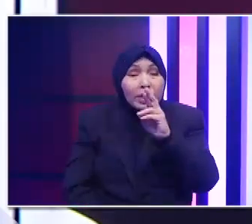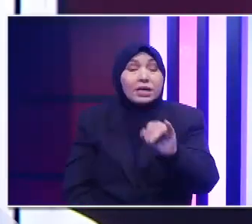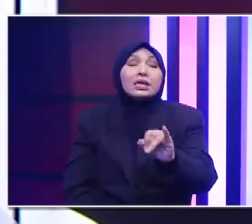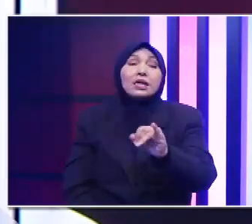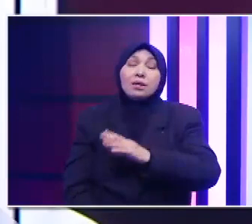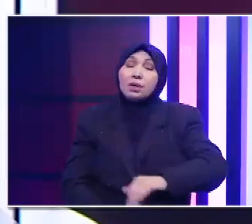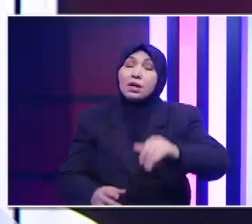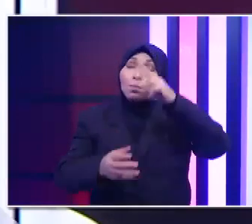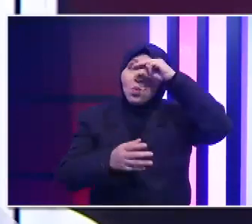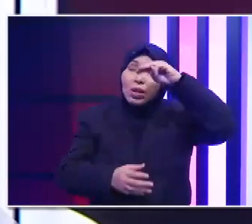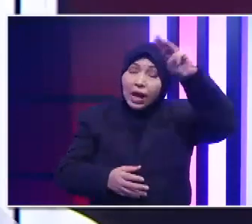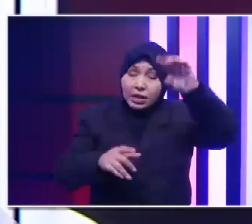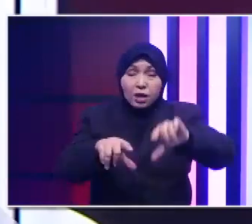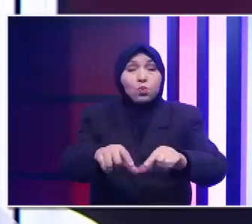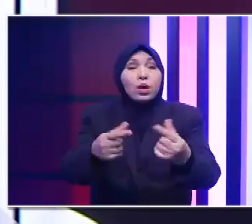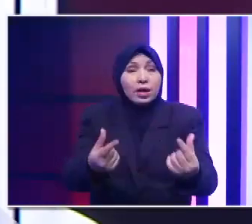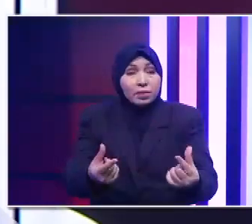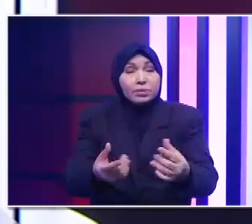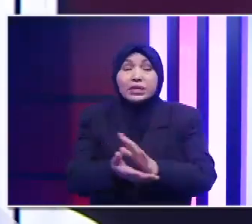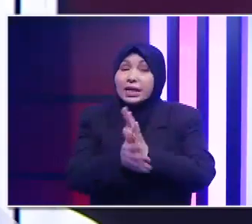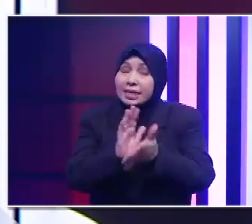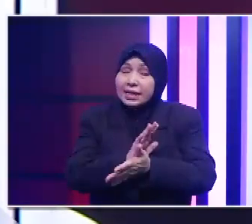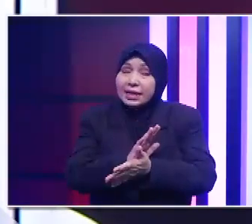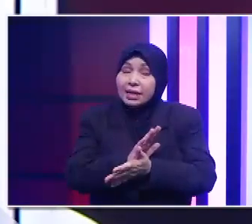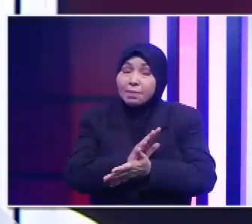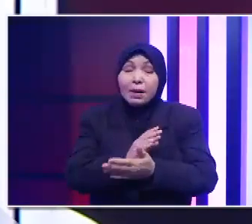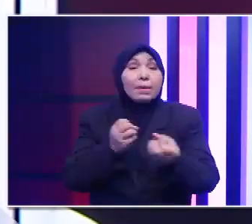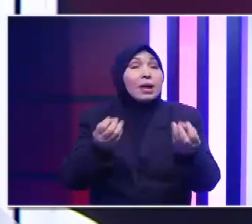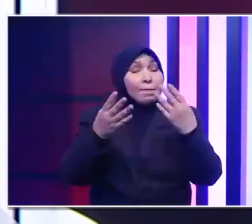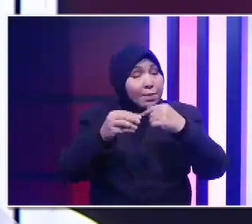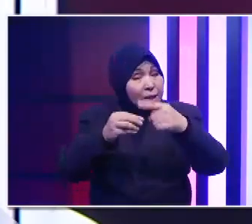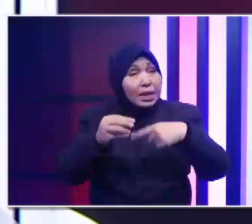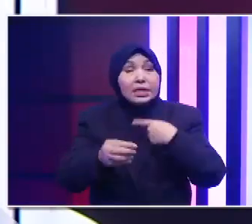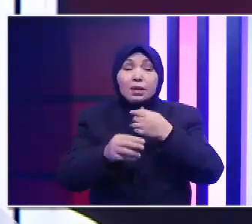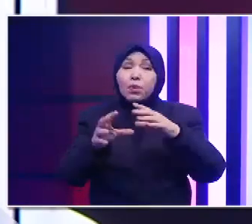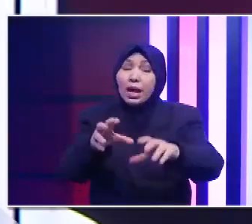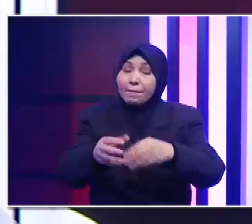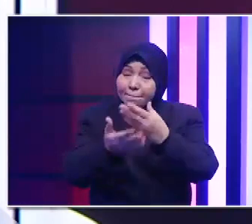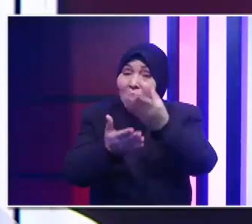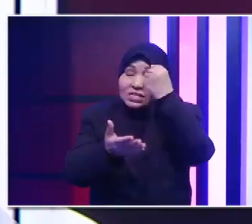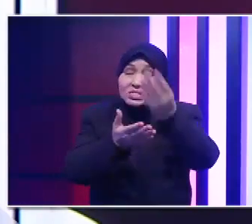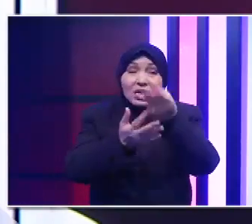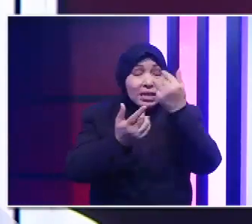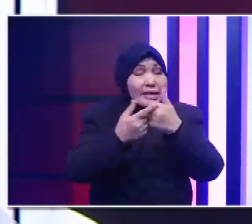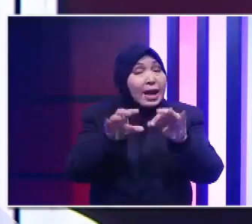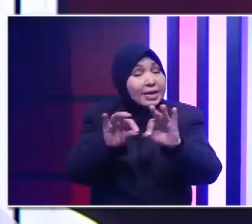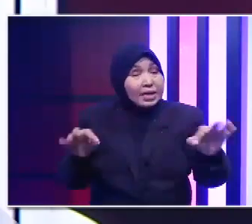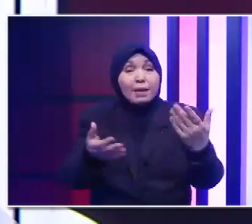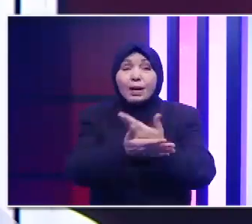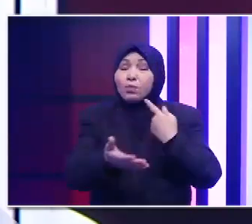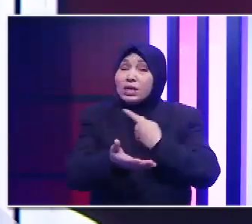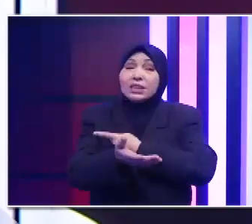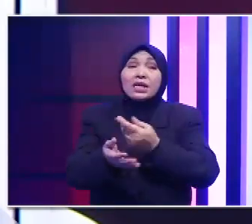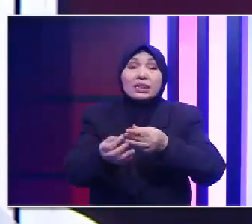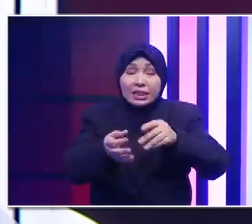dia membuktikan kemuliaan kemuliaan Alquran itu jadi ini antar beratap kali yang kita boleh ambil dan belajar daripada ayam baru kita